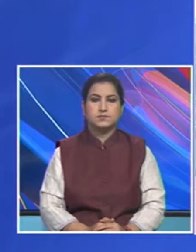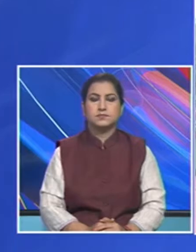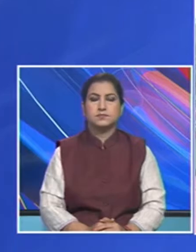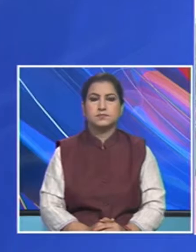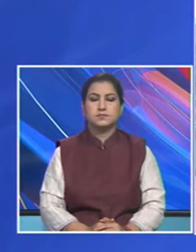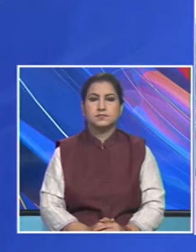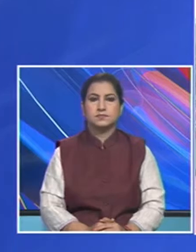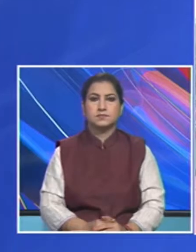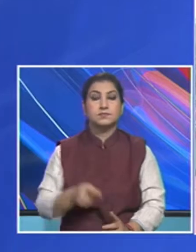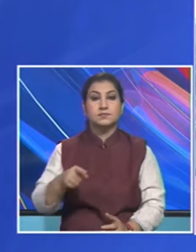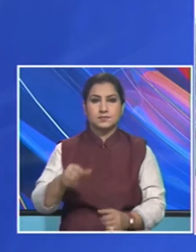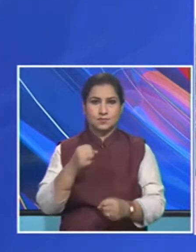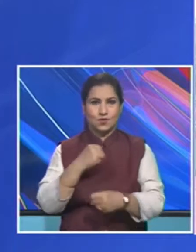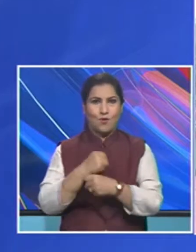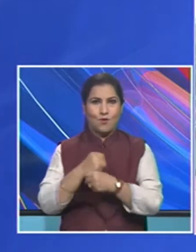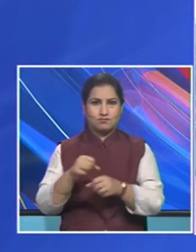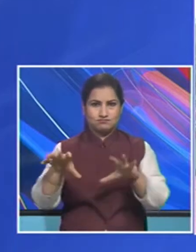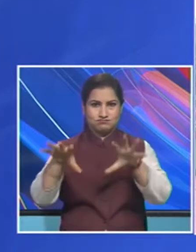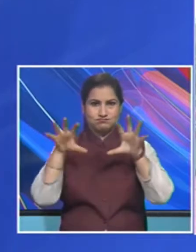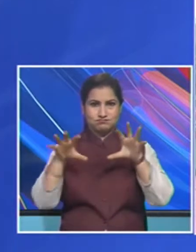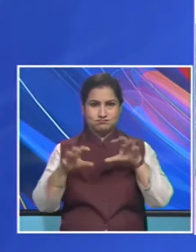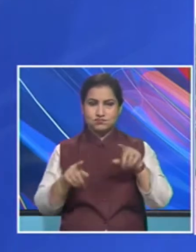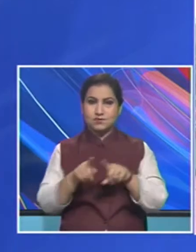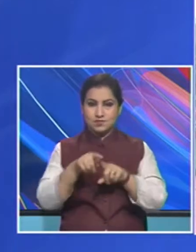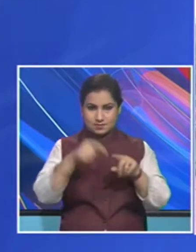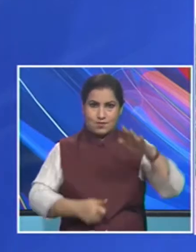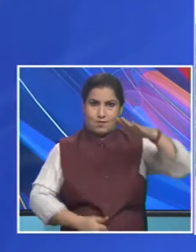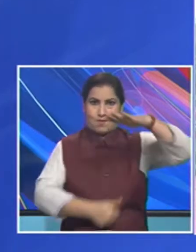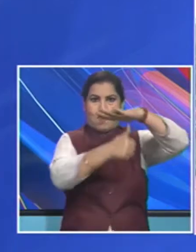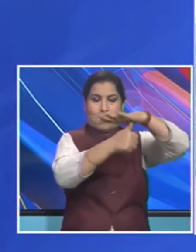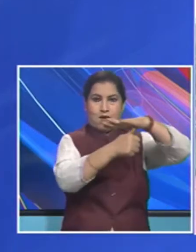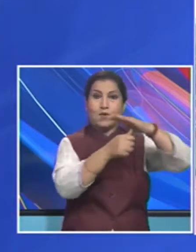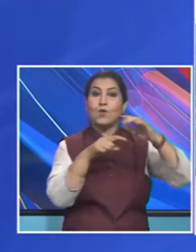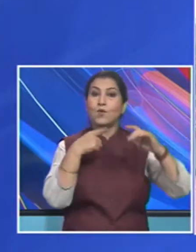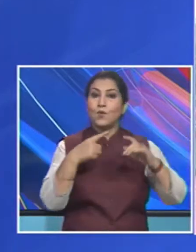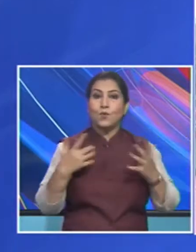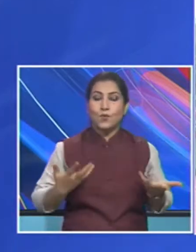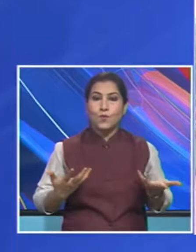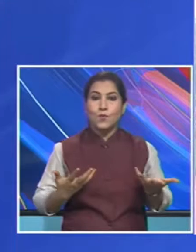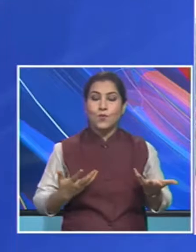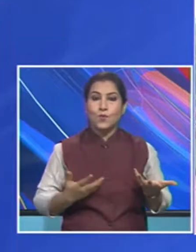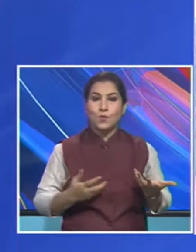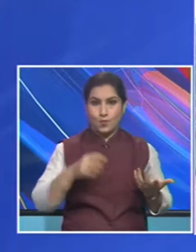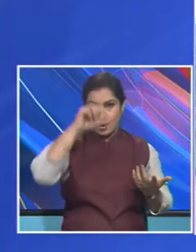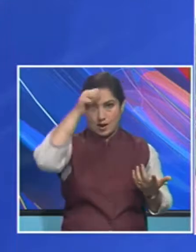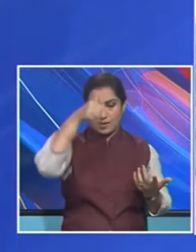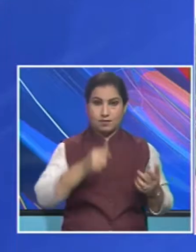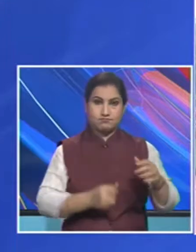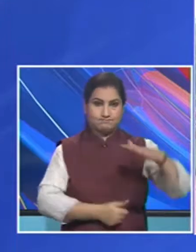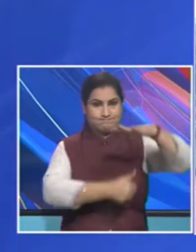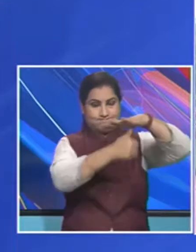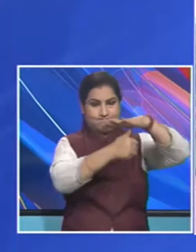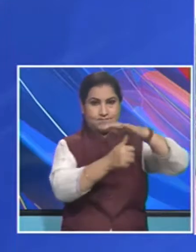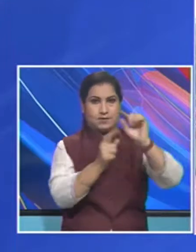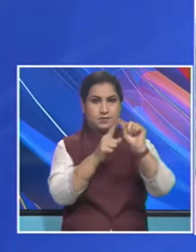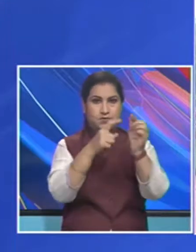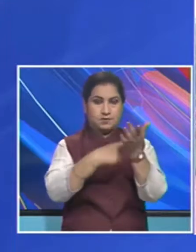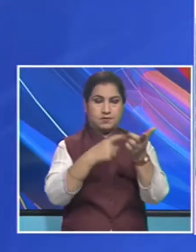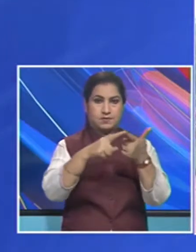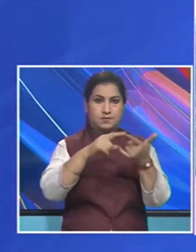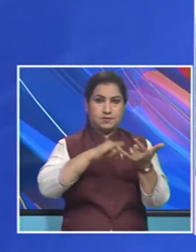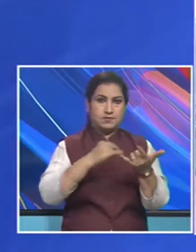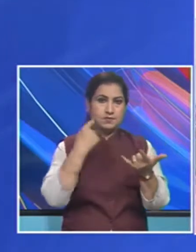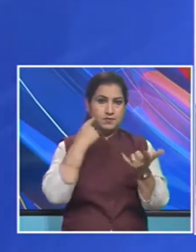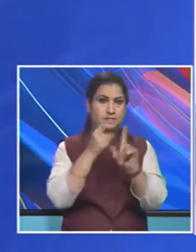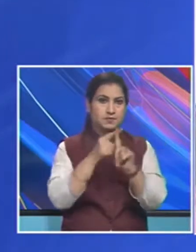As the constitutional head of the country, the President is de facto